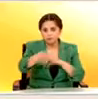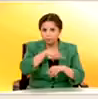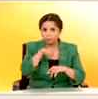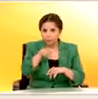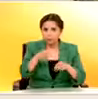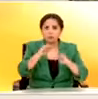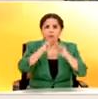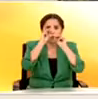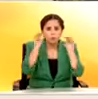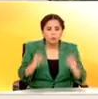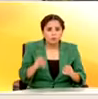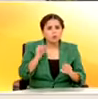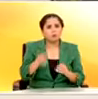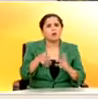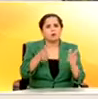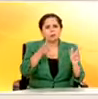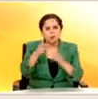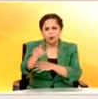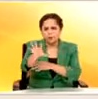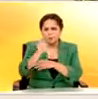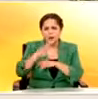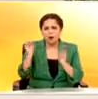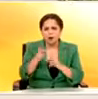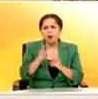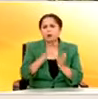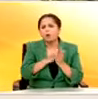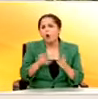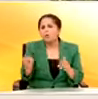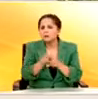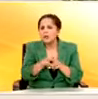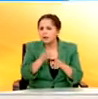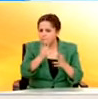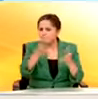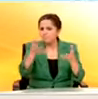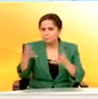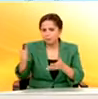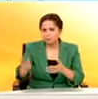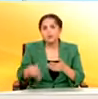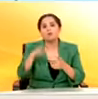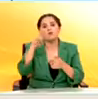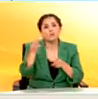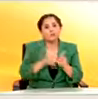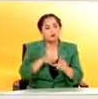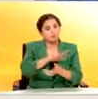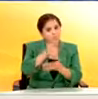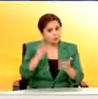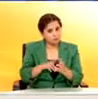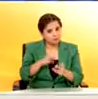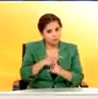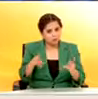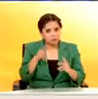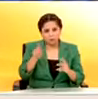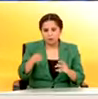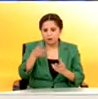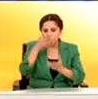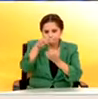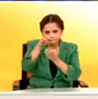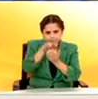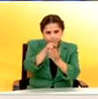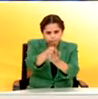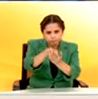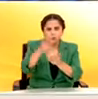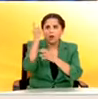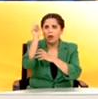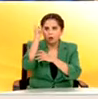में मिसाइलों और हथियारों की रिप्लिका रखी गई है। विशाखापट्टनम में भी एक सबमरीन,